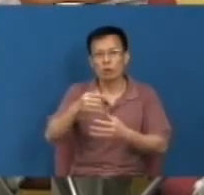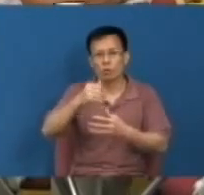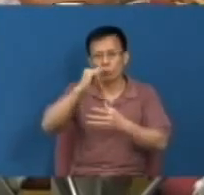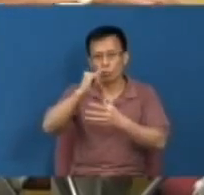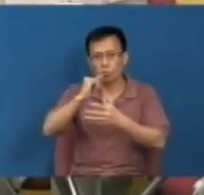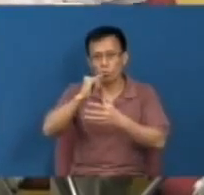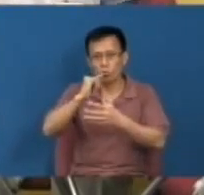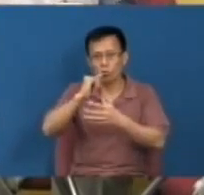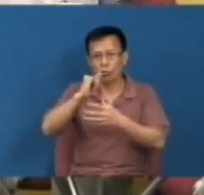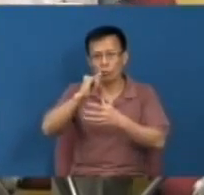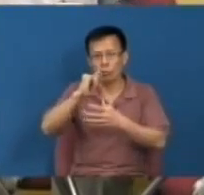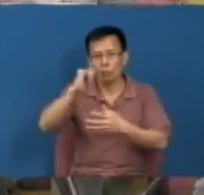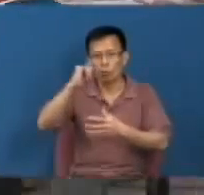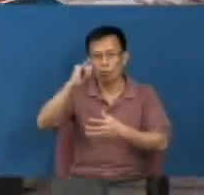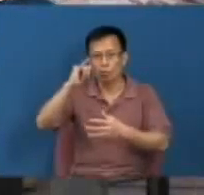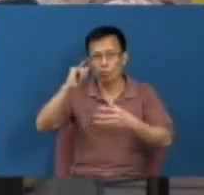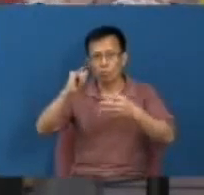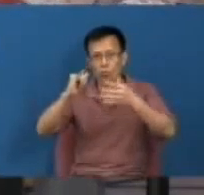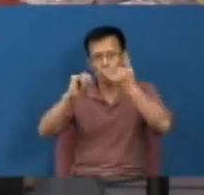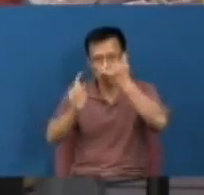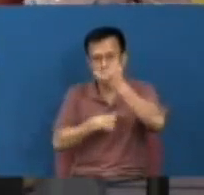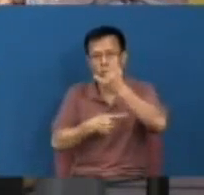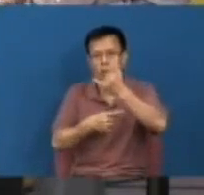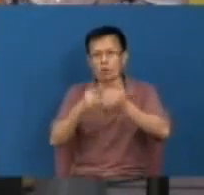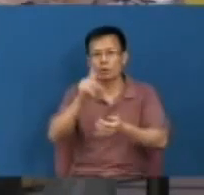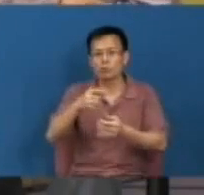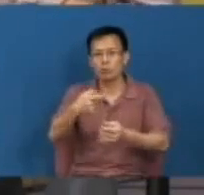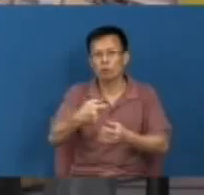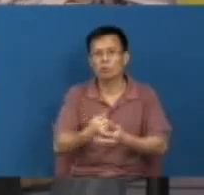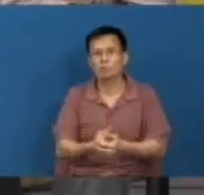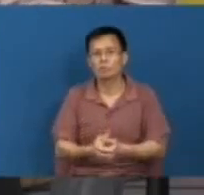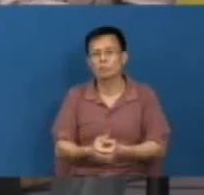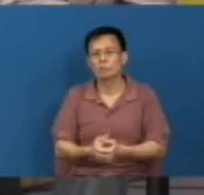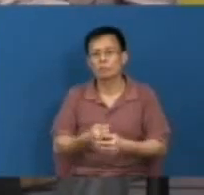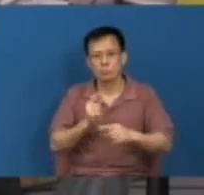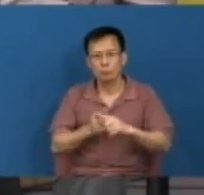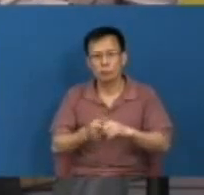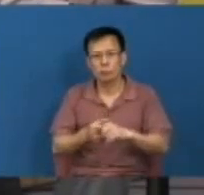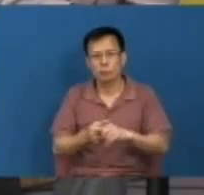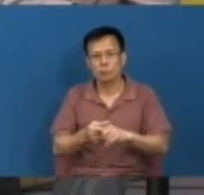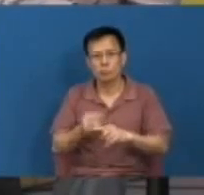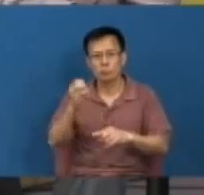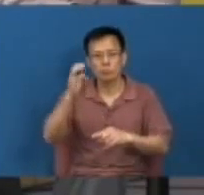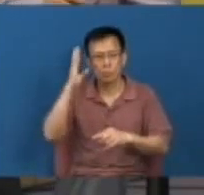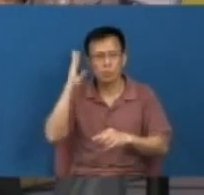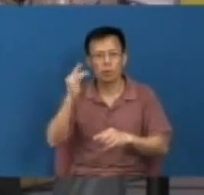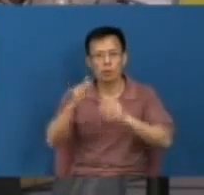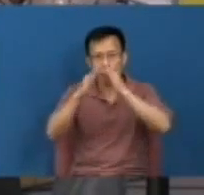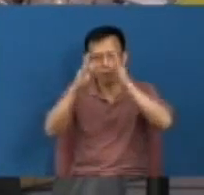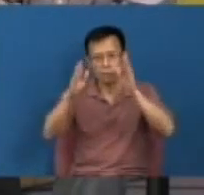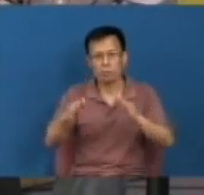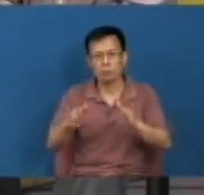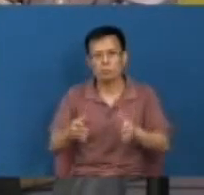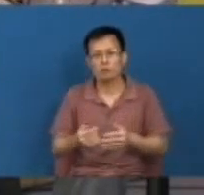俾三百 萬。你個單位同阿陳生嘅單位係隔咗緊嚟㗎， 其實咧，阿陳生嘅鋪頭咧就喺 7號，佢係13號， 係啦，就喺